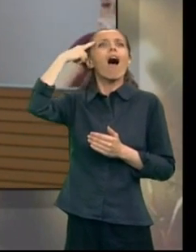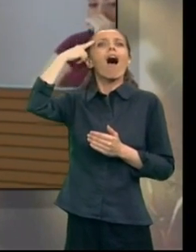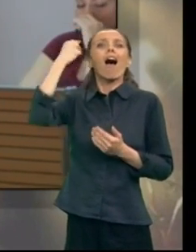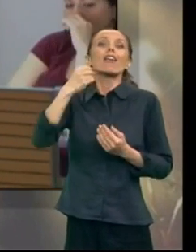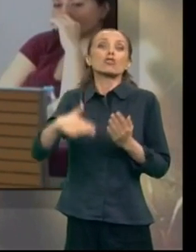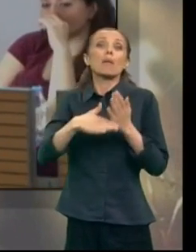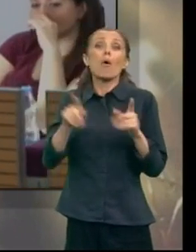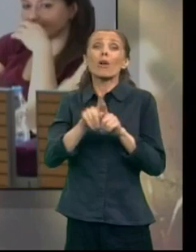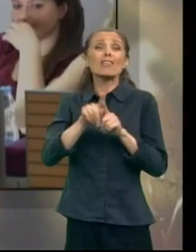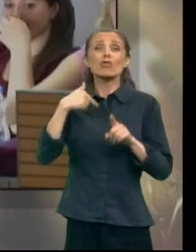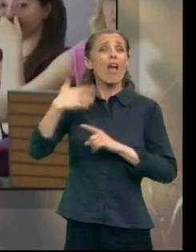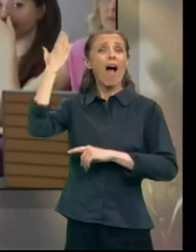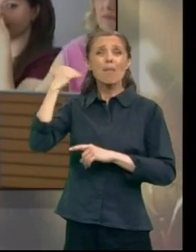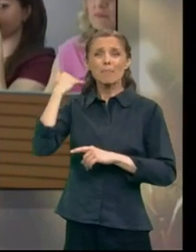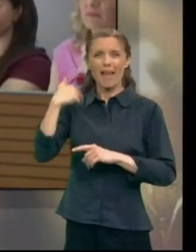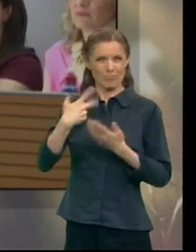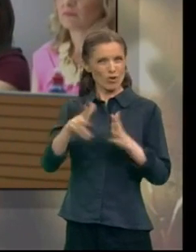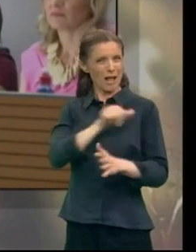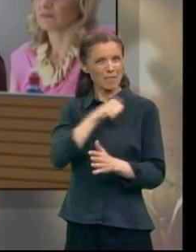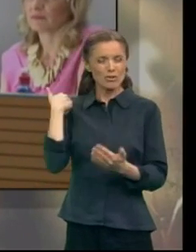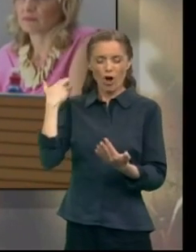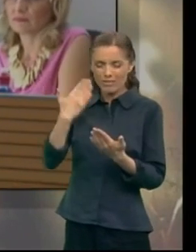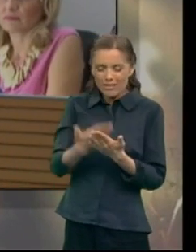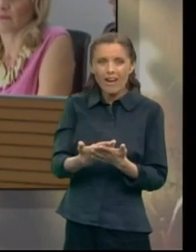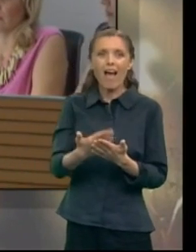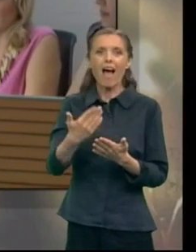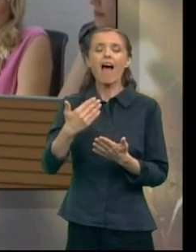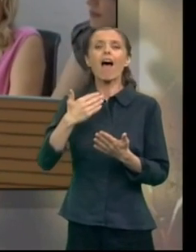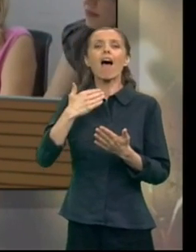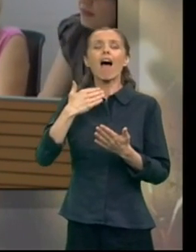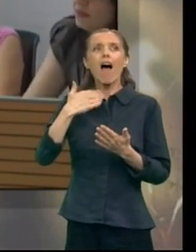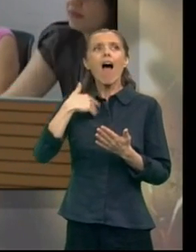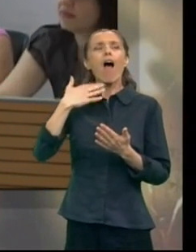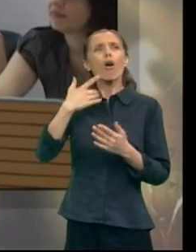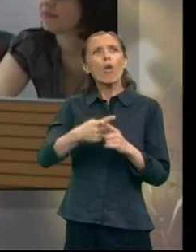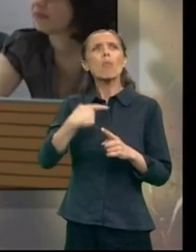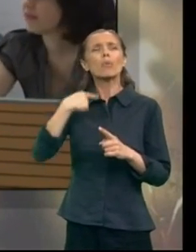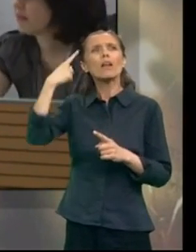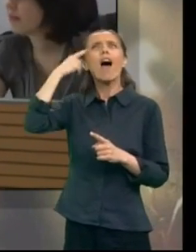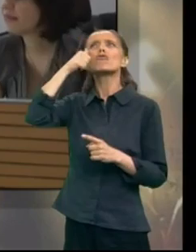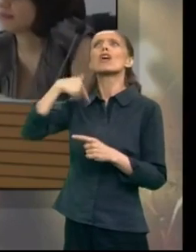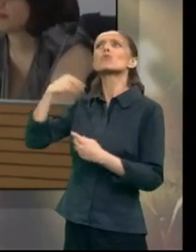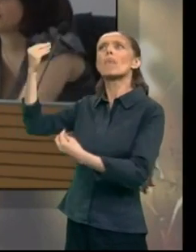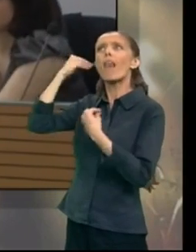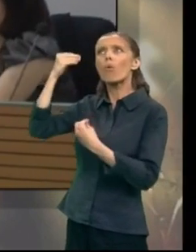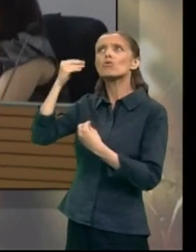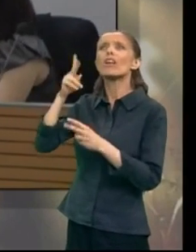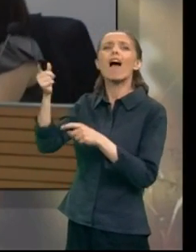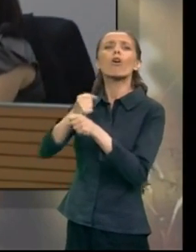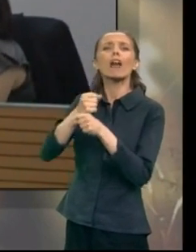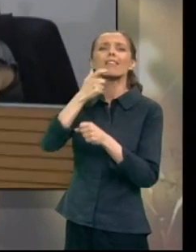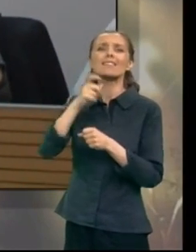što sam se i ja kroz tih 18 godina prisetila šta sam učila i videla kako to rade starije